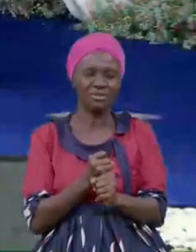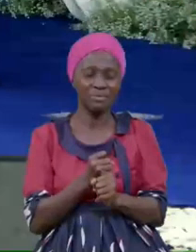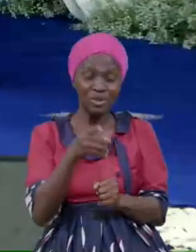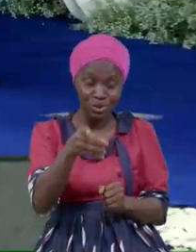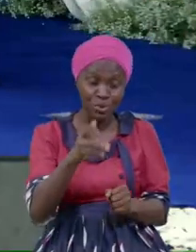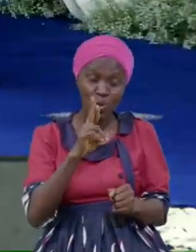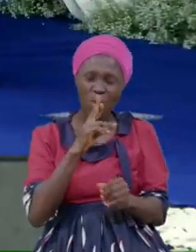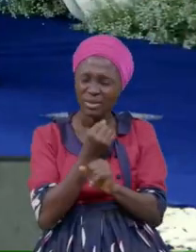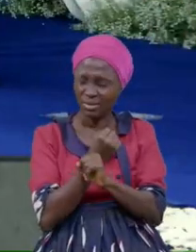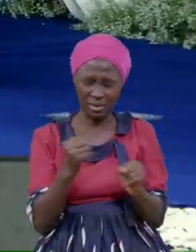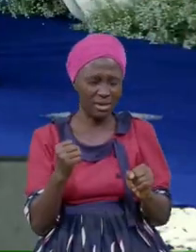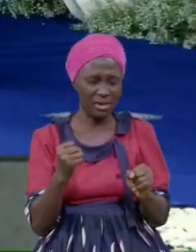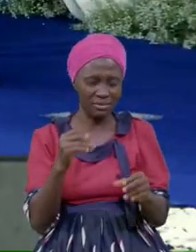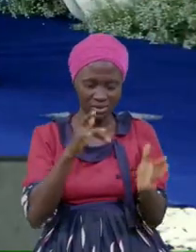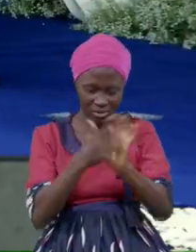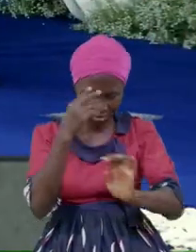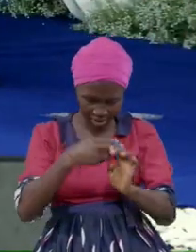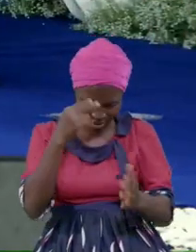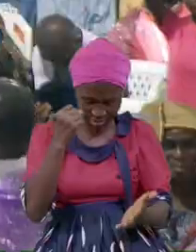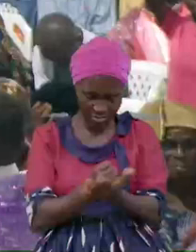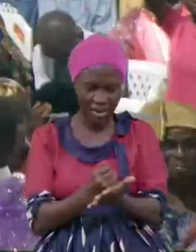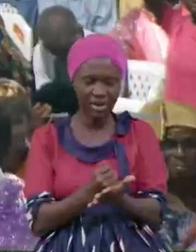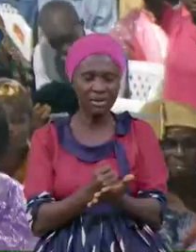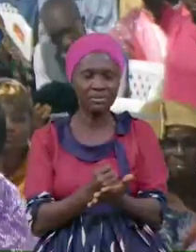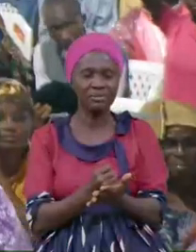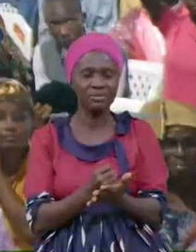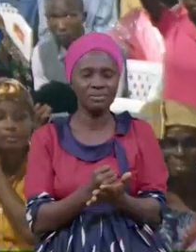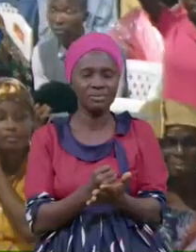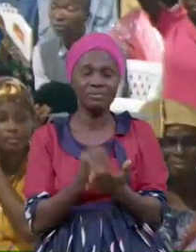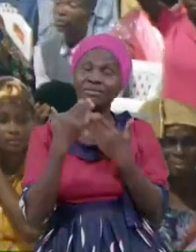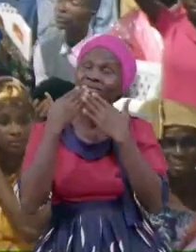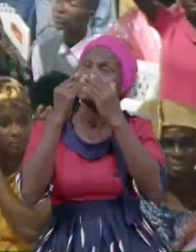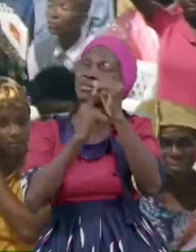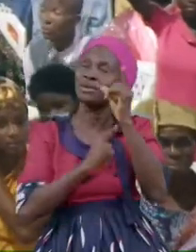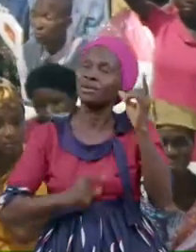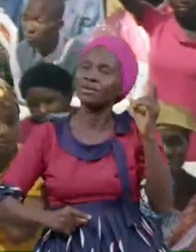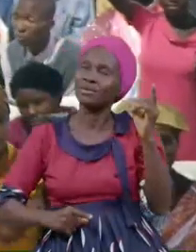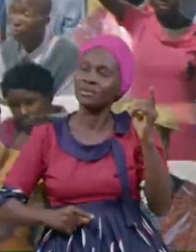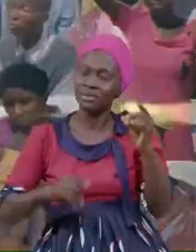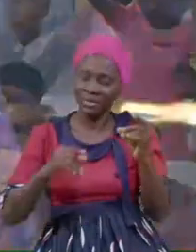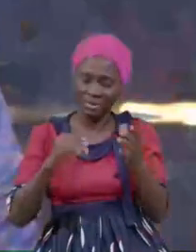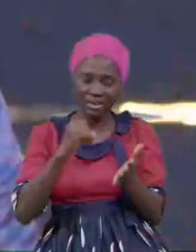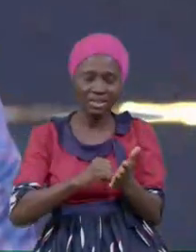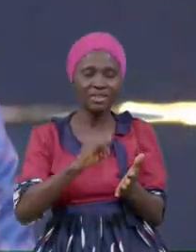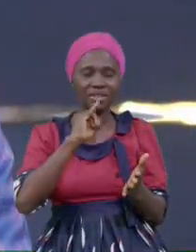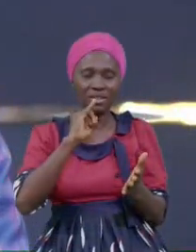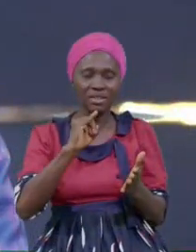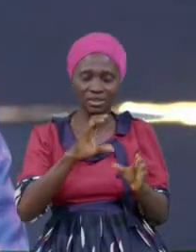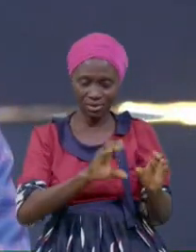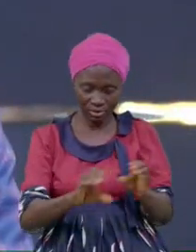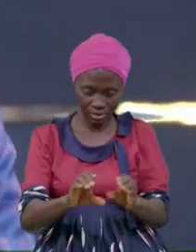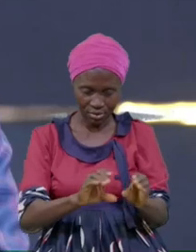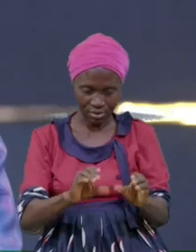es sauvé au nom de Jésus. Merci Seigneur, c'est fait.